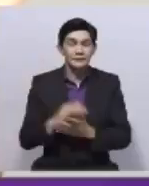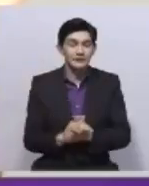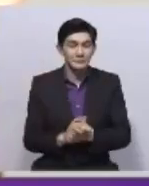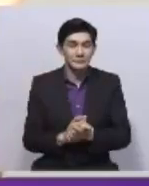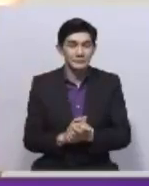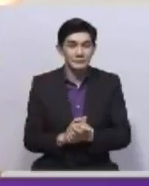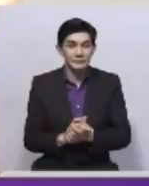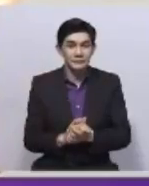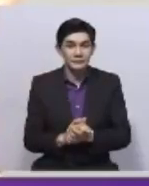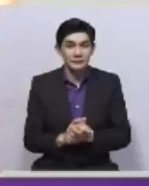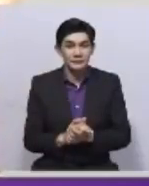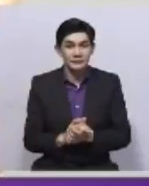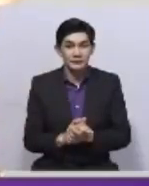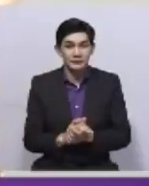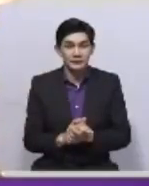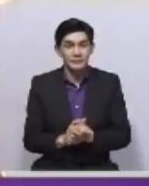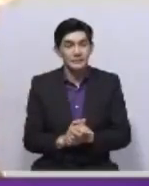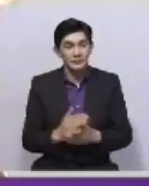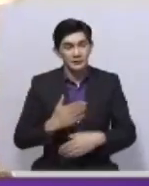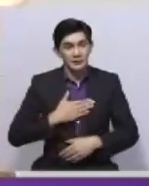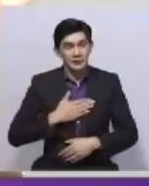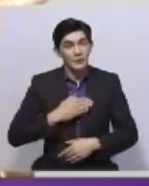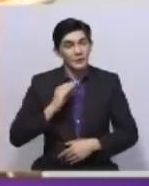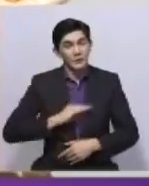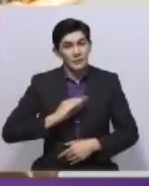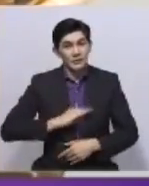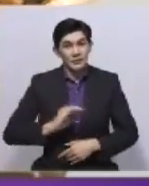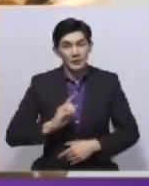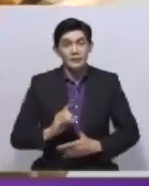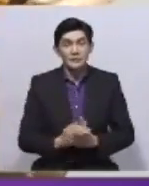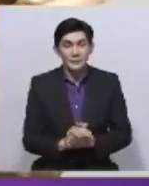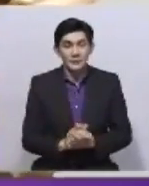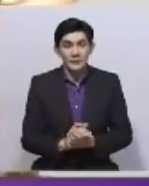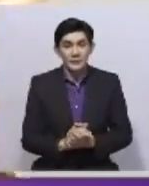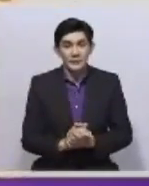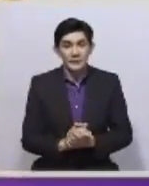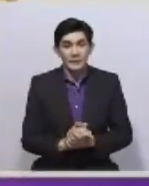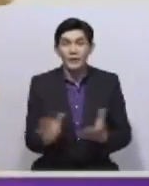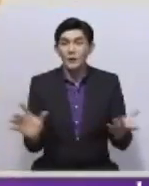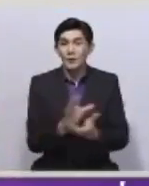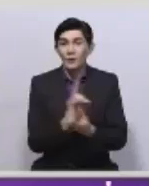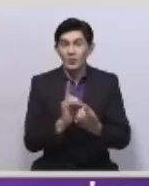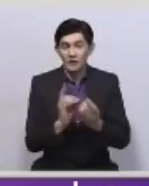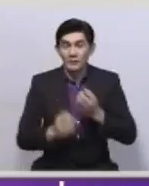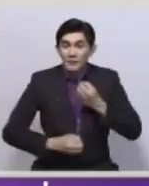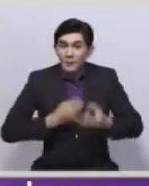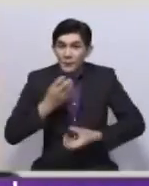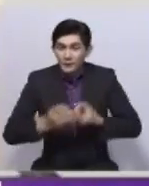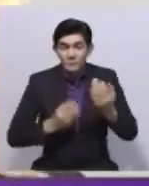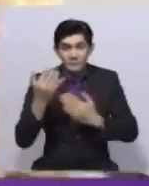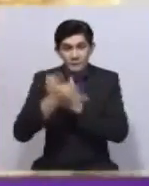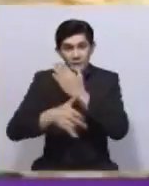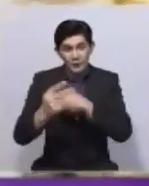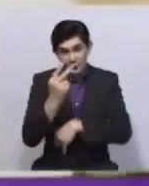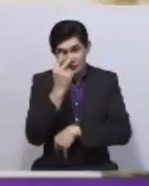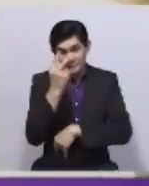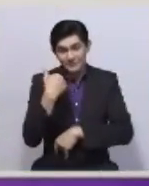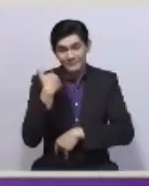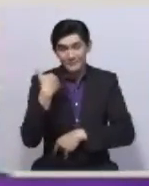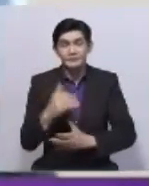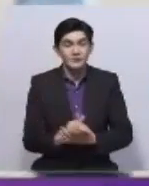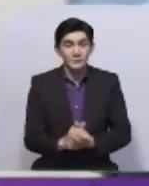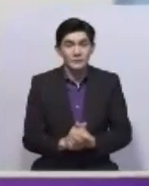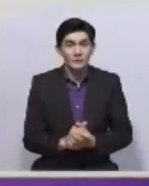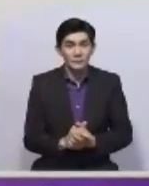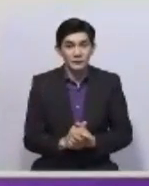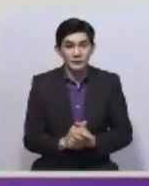พราะว่าจะทำให้เราแบบคล้ายๆว่าเหมือนแสดงวัฒนธรรมไทยให้ต่างชาติได้เห็นด้วยนะฮะ